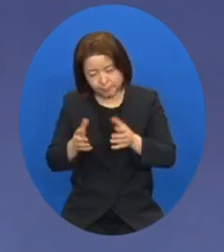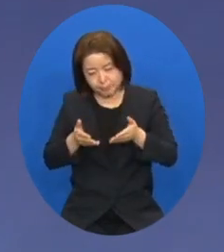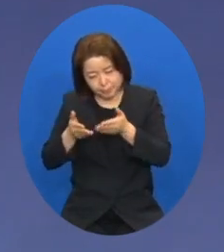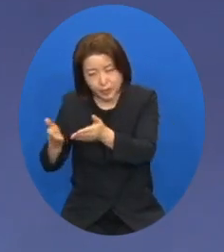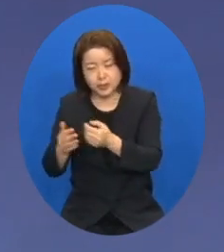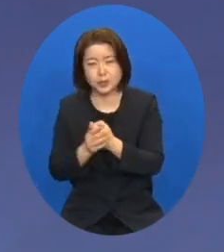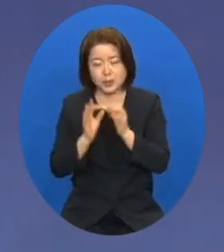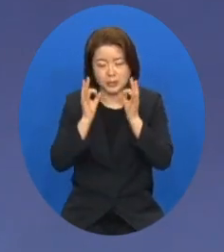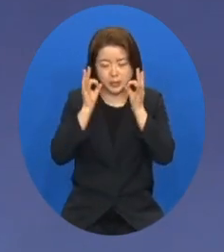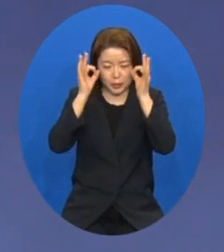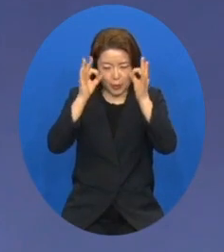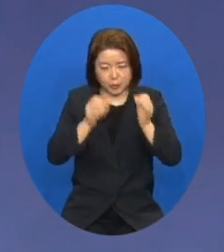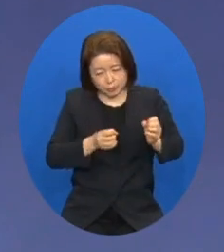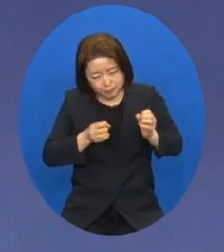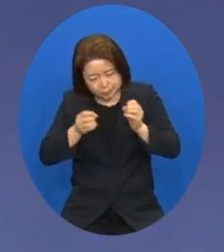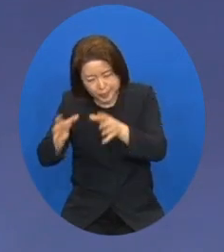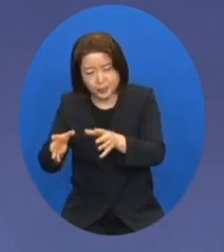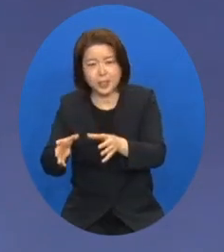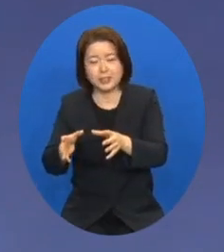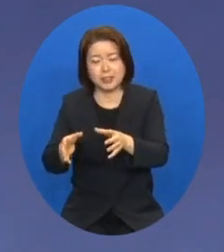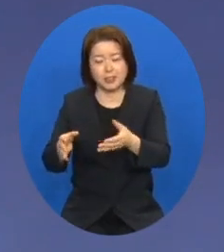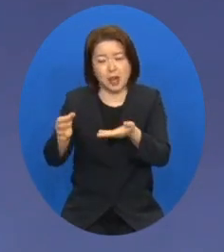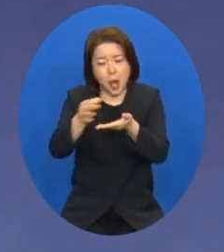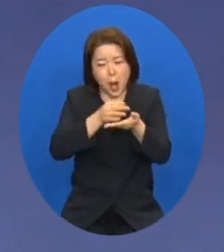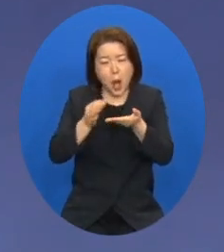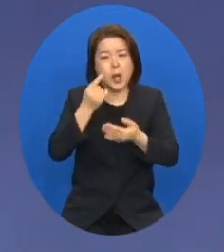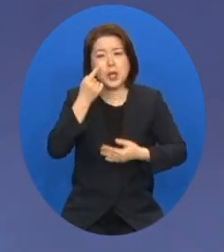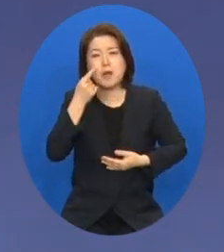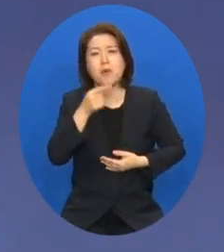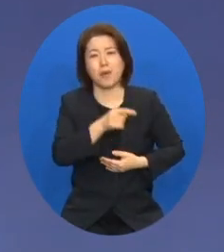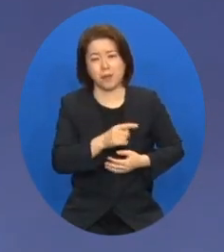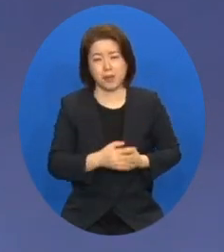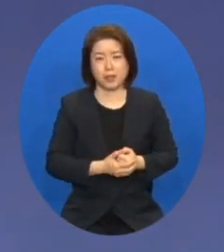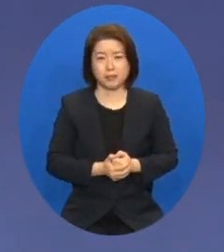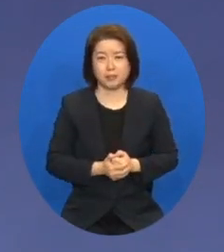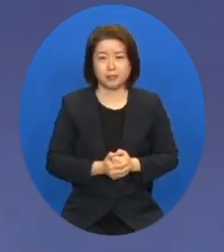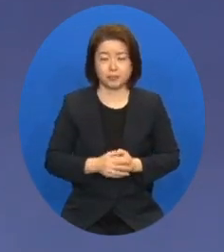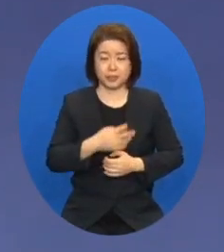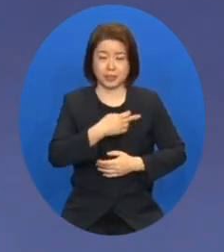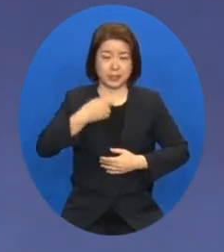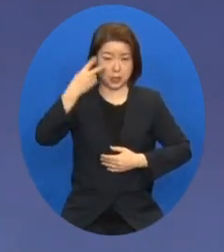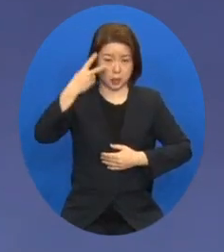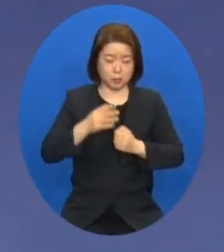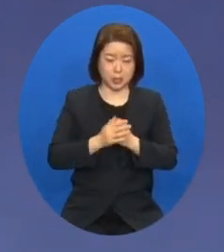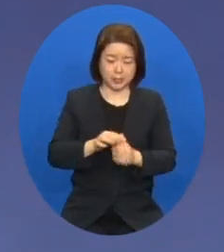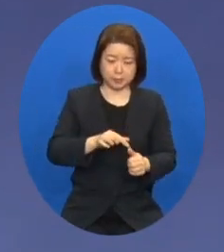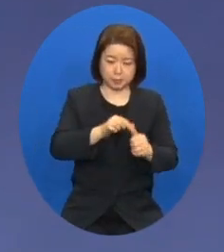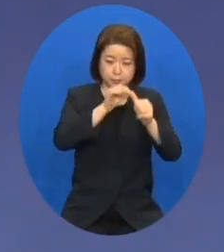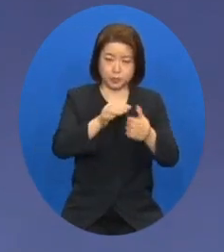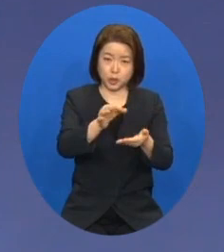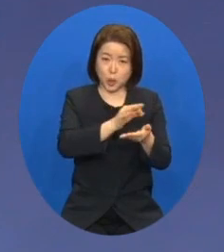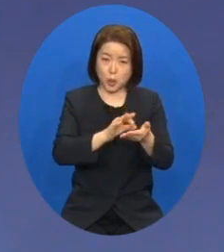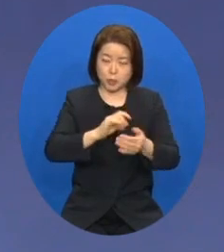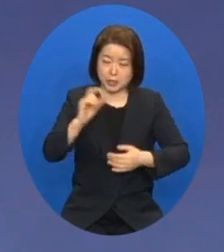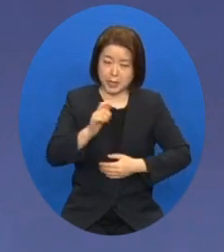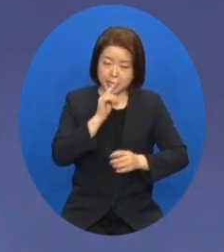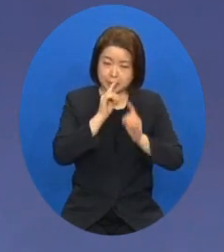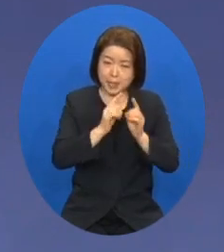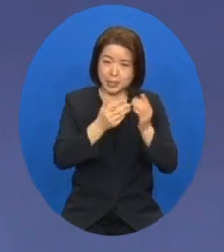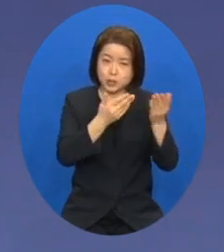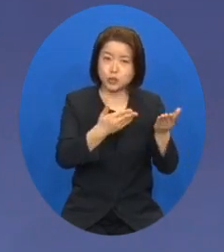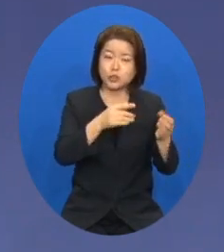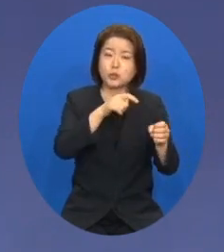헌금을 하라는 겁니다 사도 바울이 이렇게 굳이 엄 검을 강조하는 이유는 그 헌금이